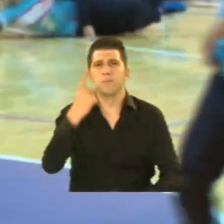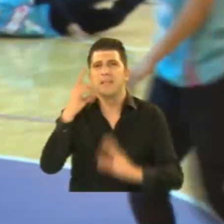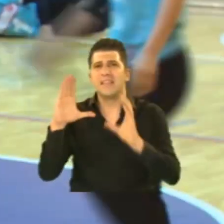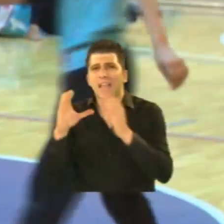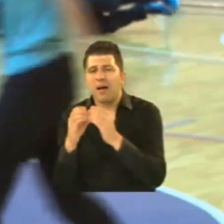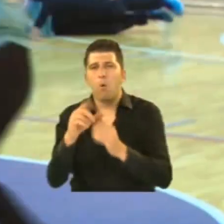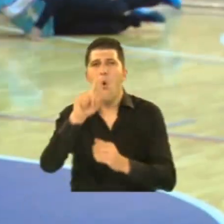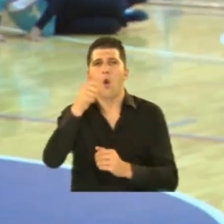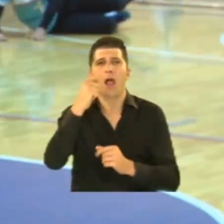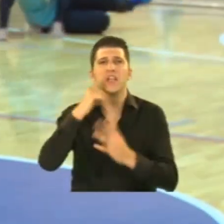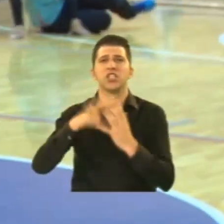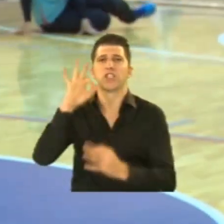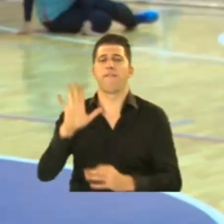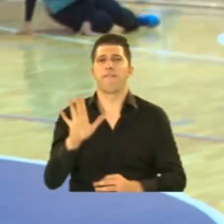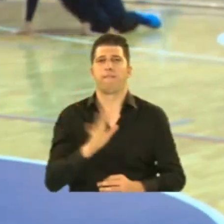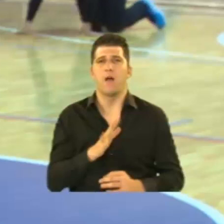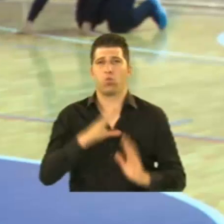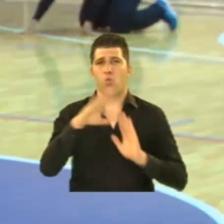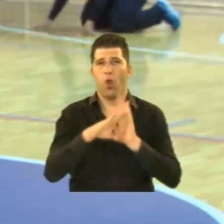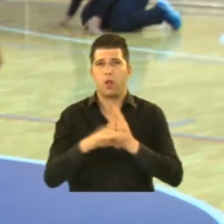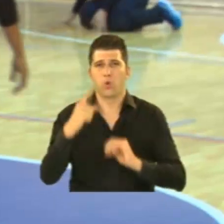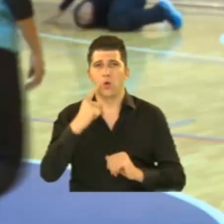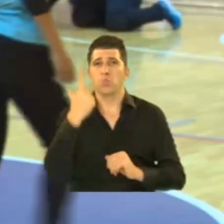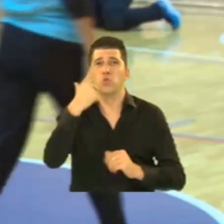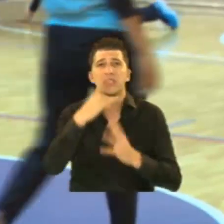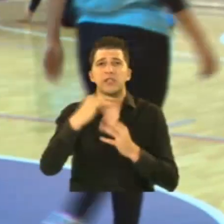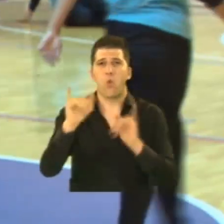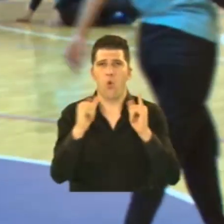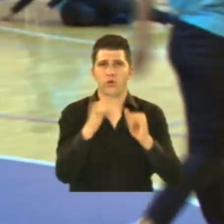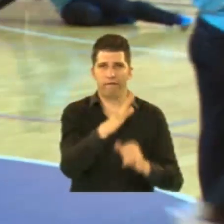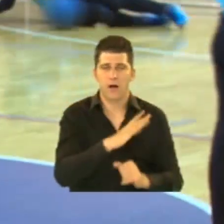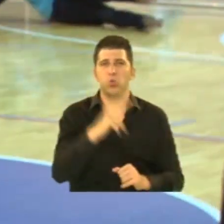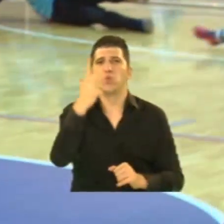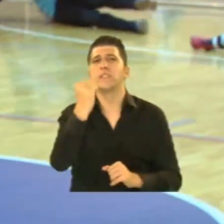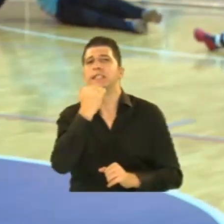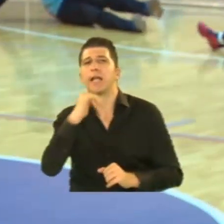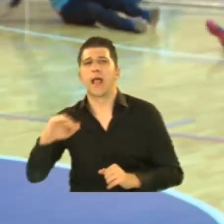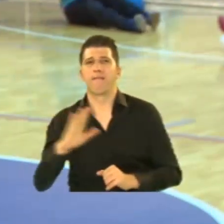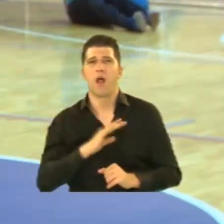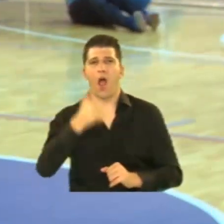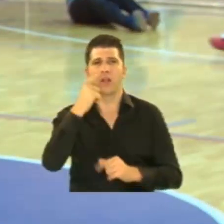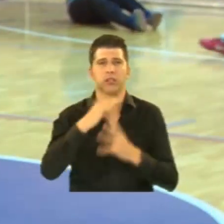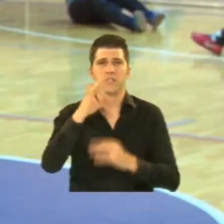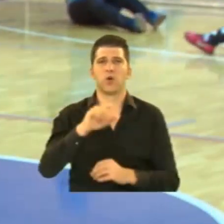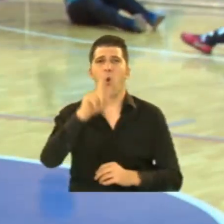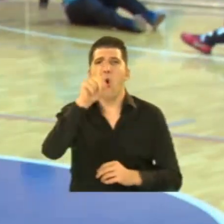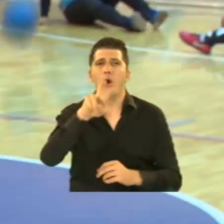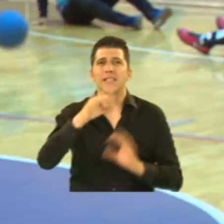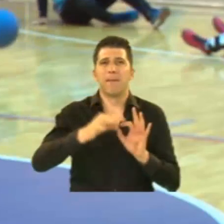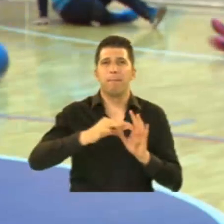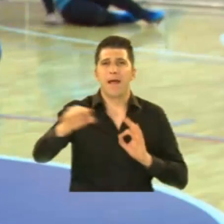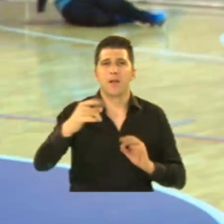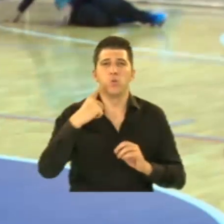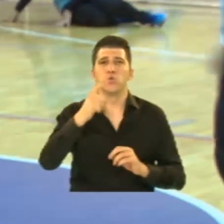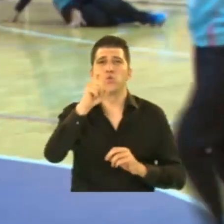Bir takım toplam 6 kişiden oluşmakta. 3 kişiyle oynanıyor. 3 oyuncu as, 3 oyuncu yedek. 18